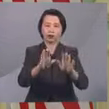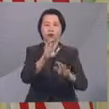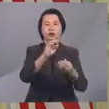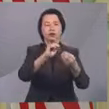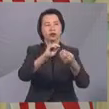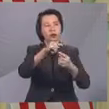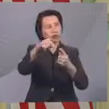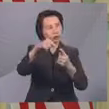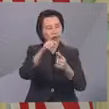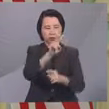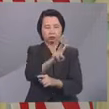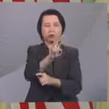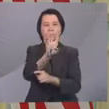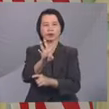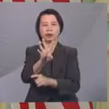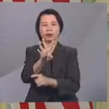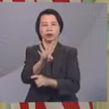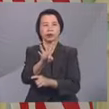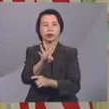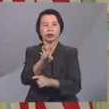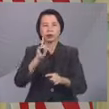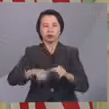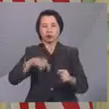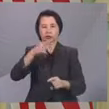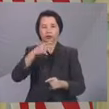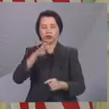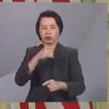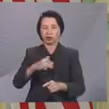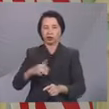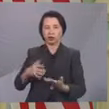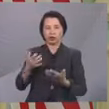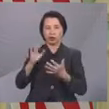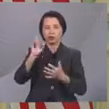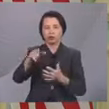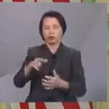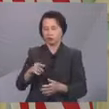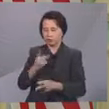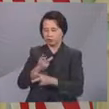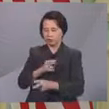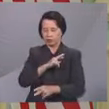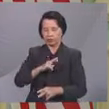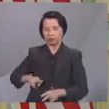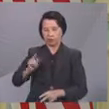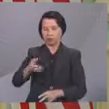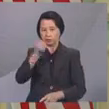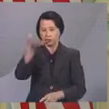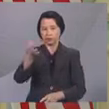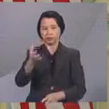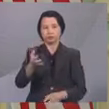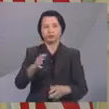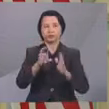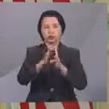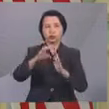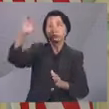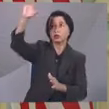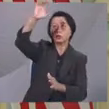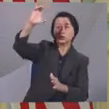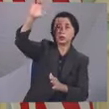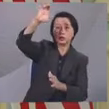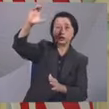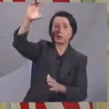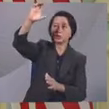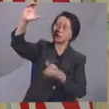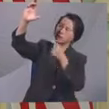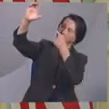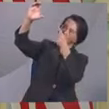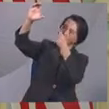24. Saya tak boleh sebut lagi. Penyimpan mohon belum umum. Okay. Katakanlah raya anak bulan kelihatan.